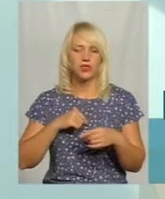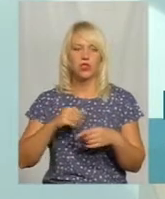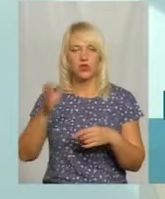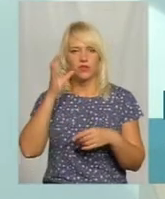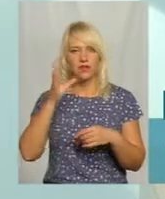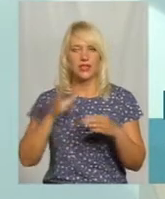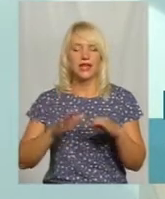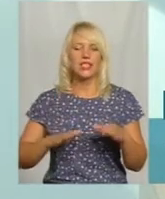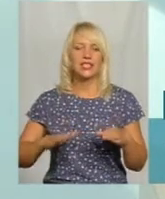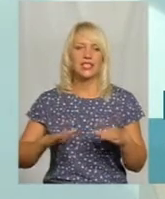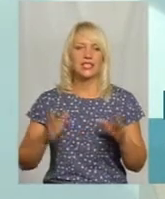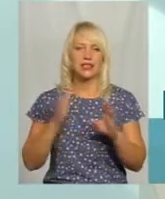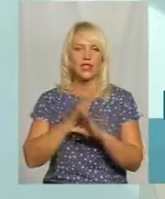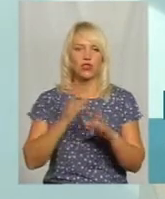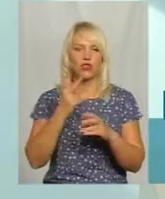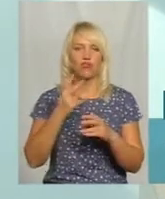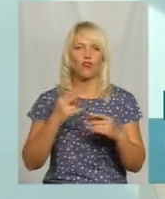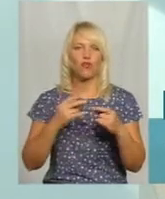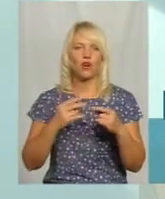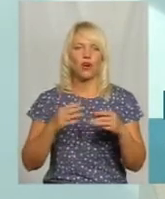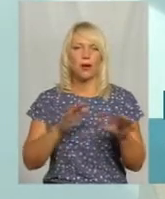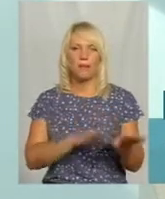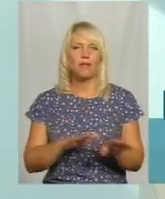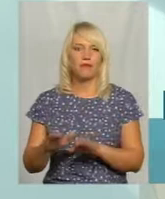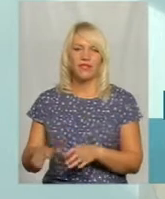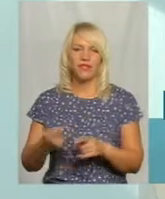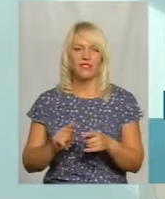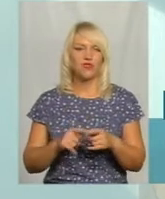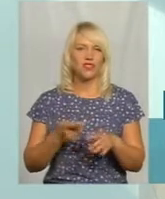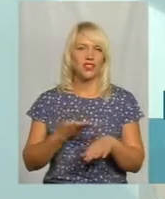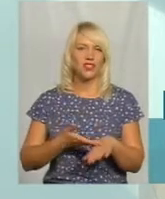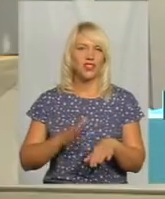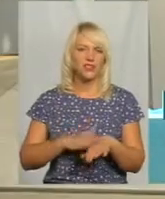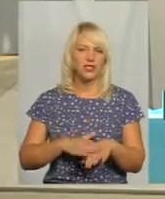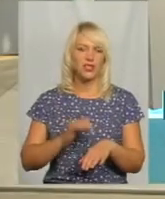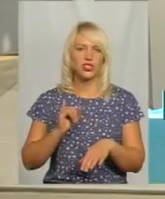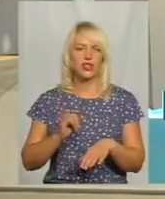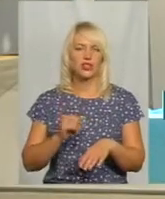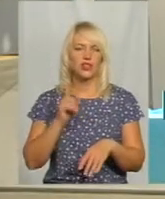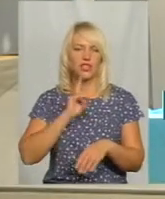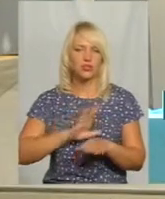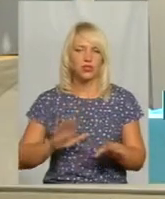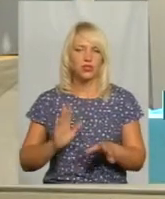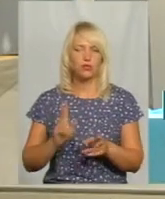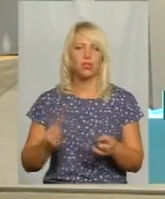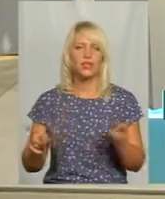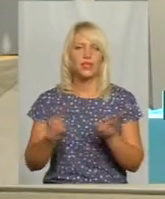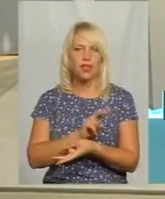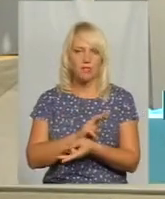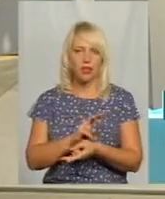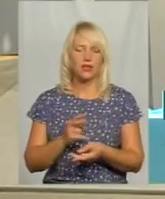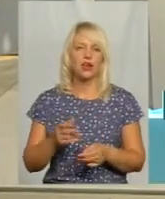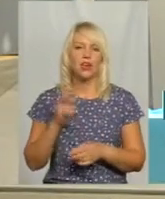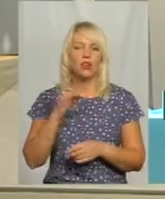ще двомісні. Вони тяжкі, незручні, для групової роботи не дуже зручні, і тому вони будуть замінені. Але так, як я